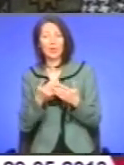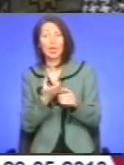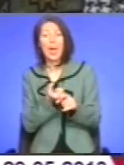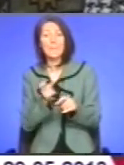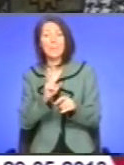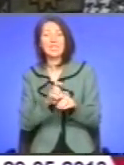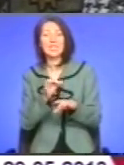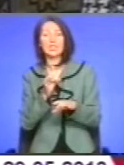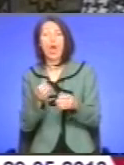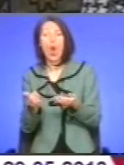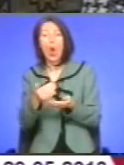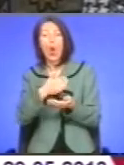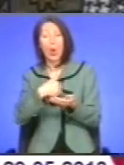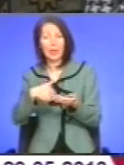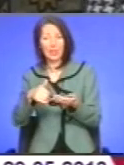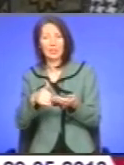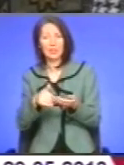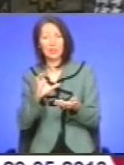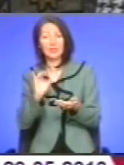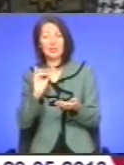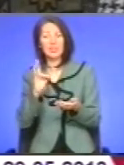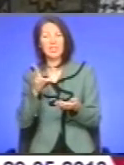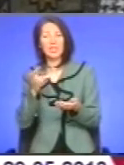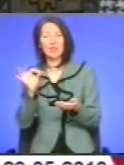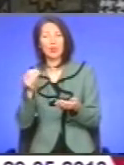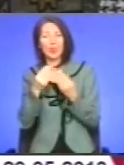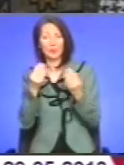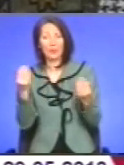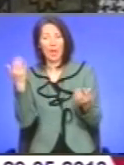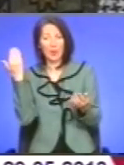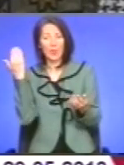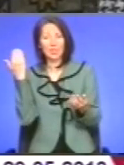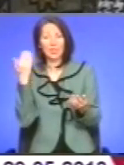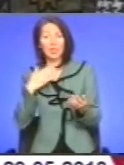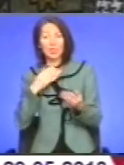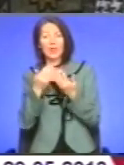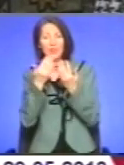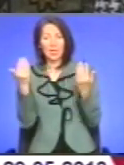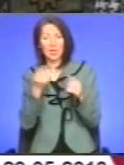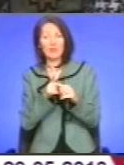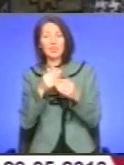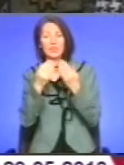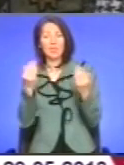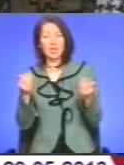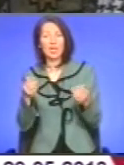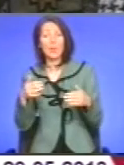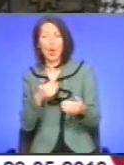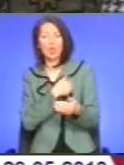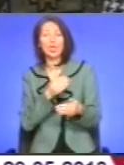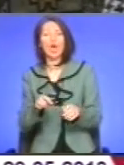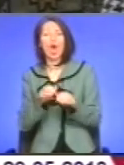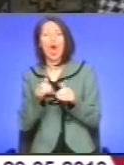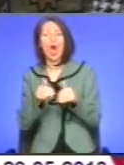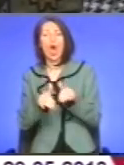Більшість колекції Сенківського експонувалася в попередній нашій вітрині, а в цій вітрині ми намагалися розширити діапазон експонатів